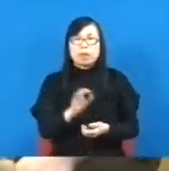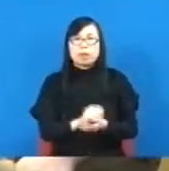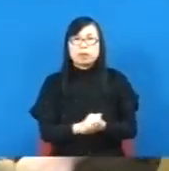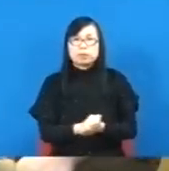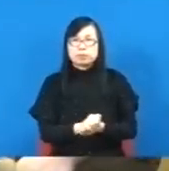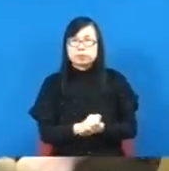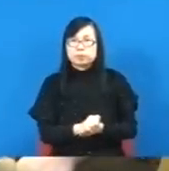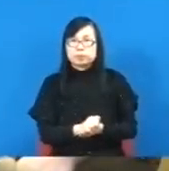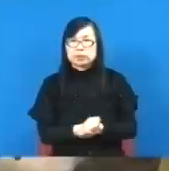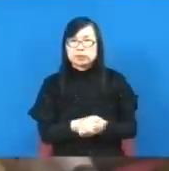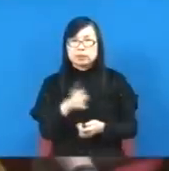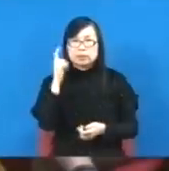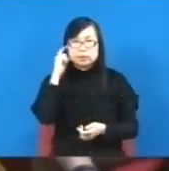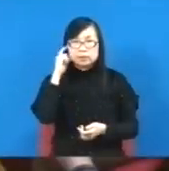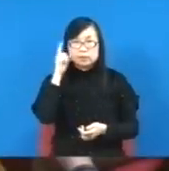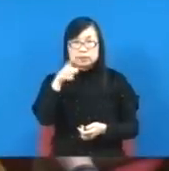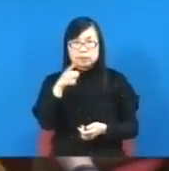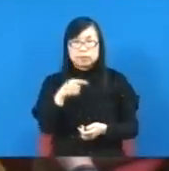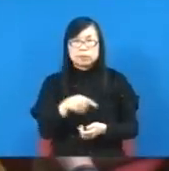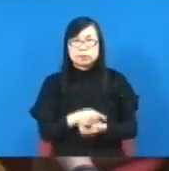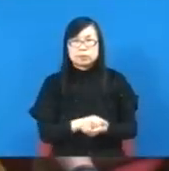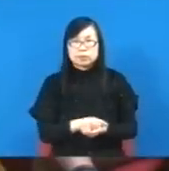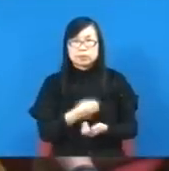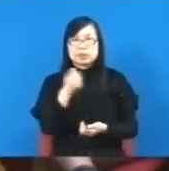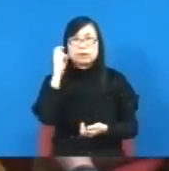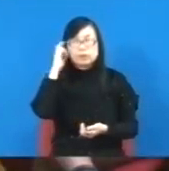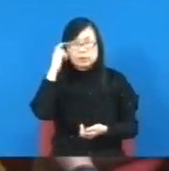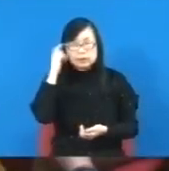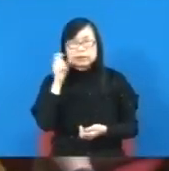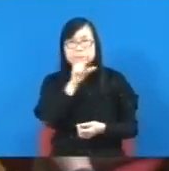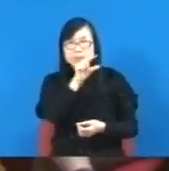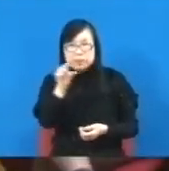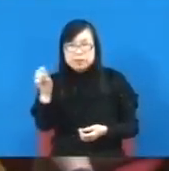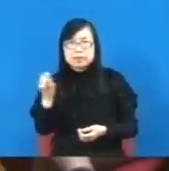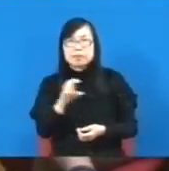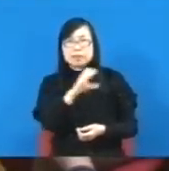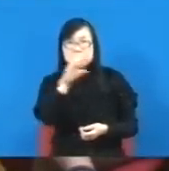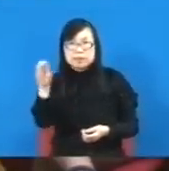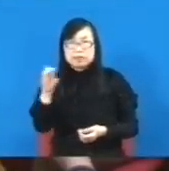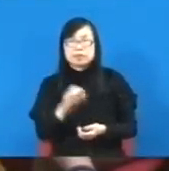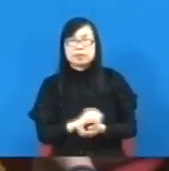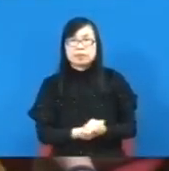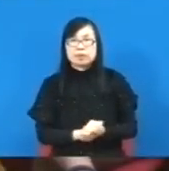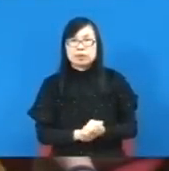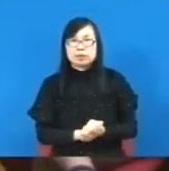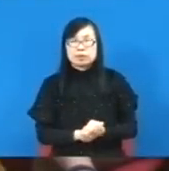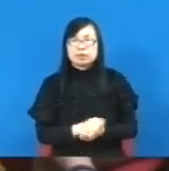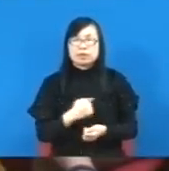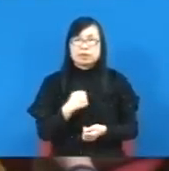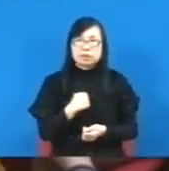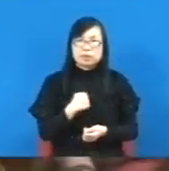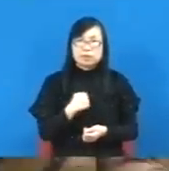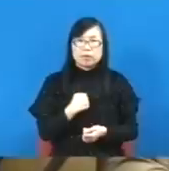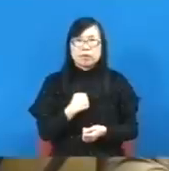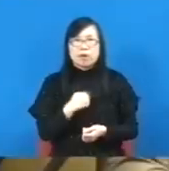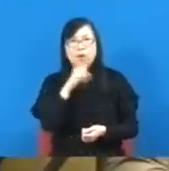典故揾喂，你知道我喺金寶轉要念詩噶嘛？係，你金寶轉佢掉書包噶嘛？我就掉